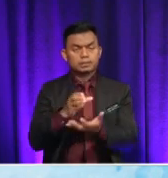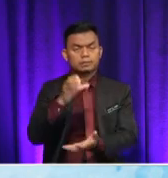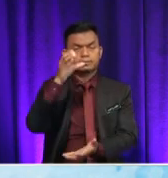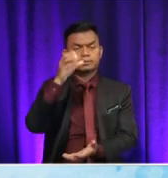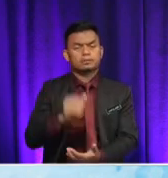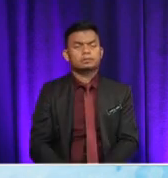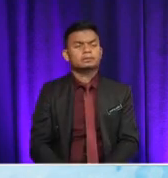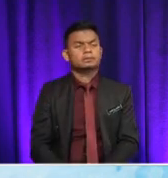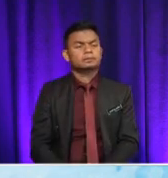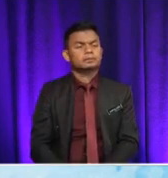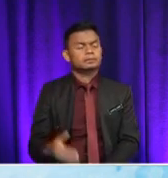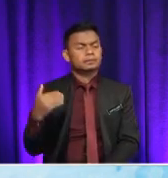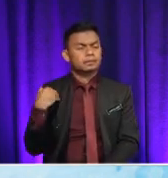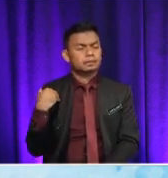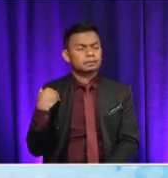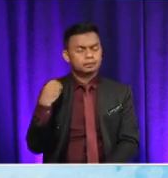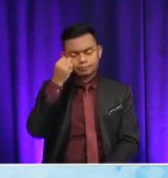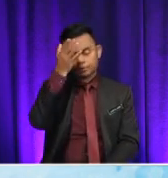salah ada